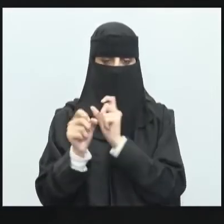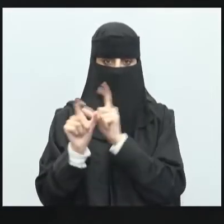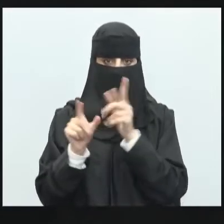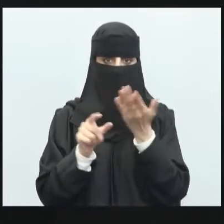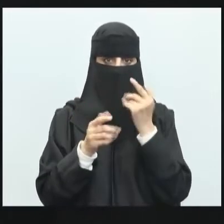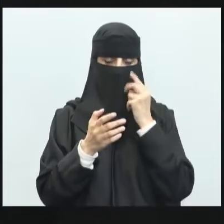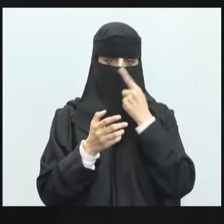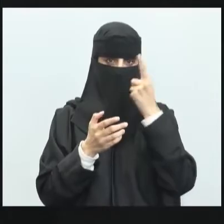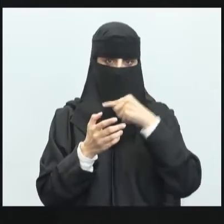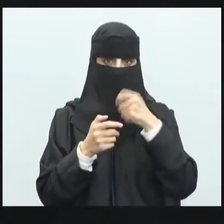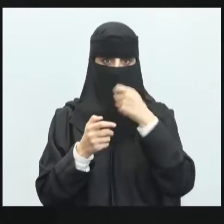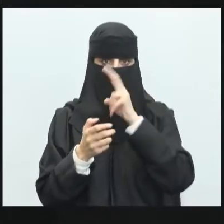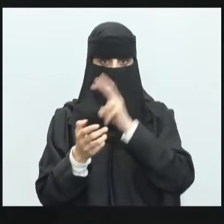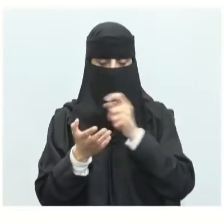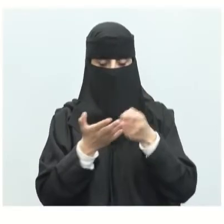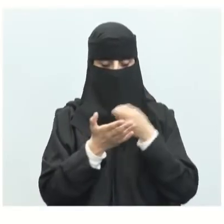قوم اجابتك